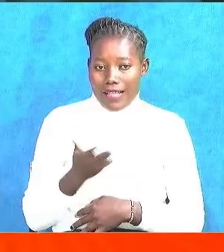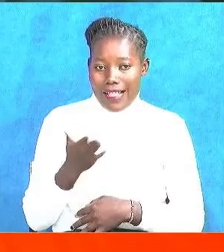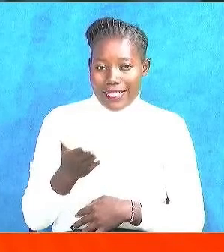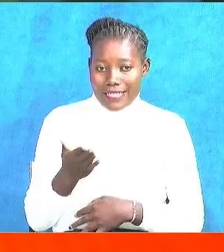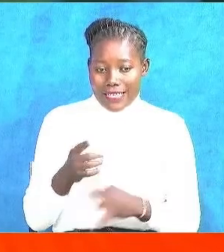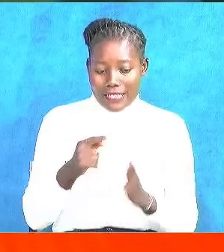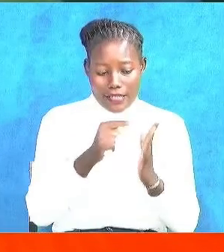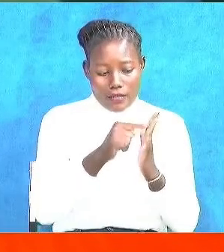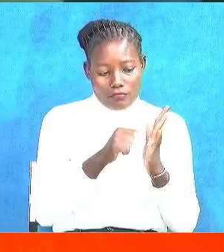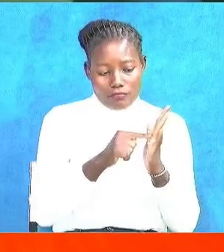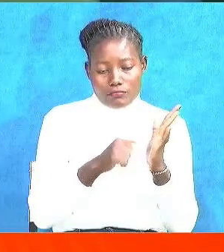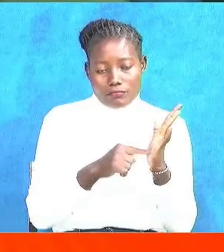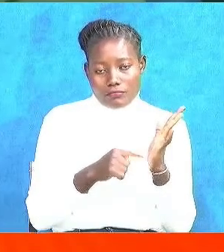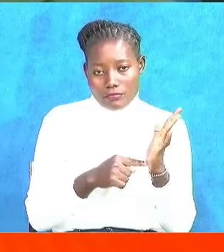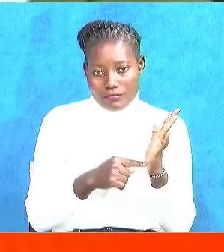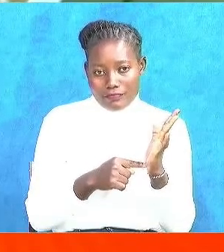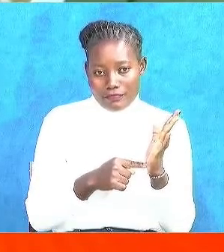score.